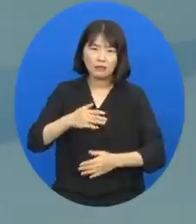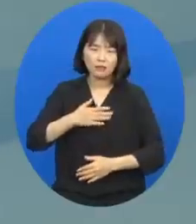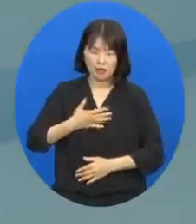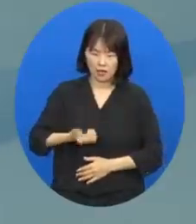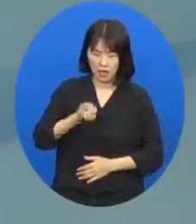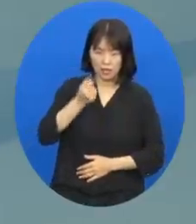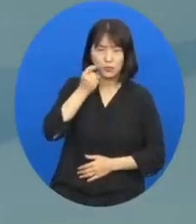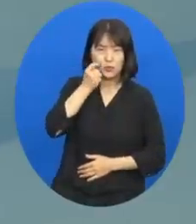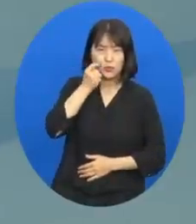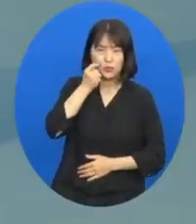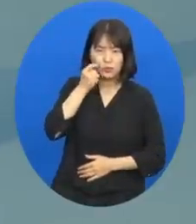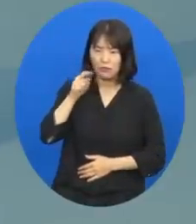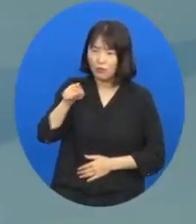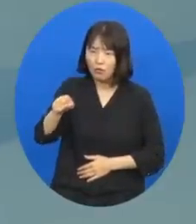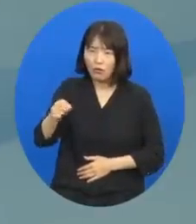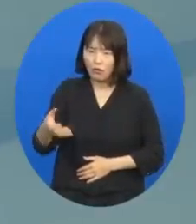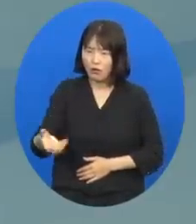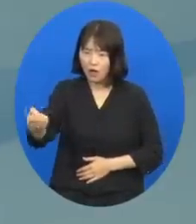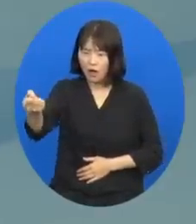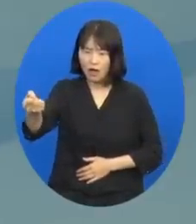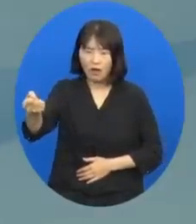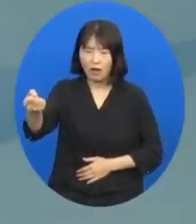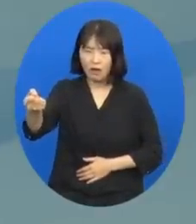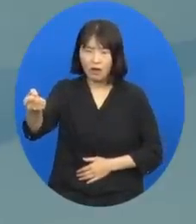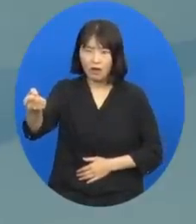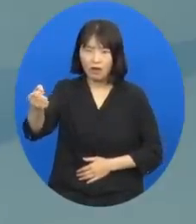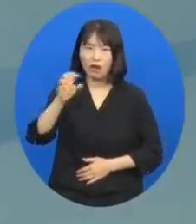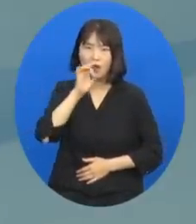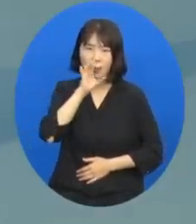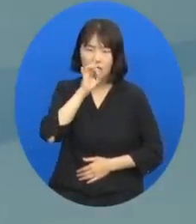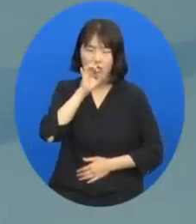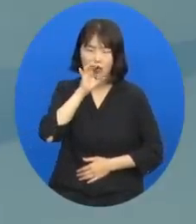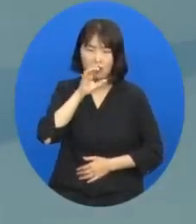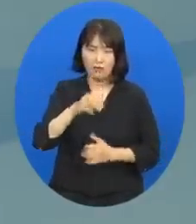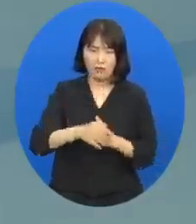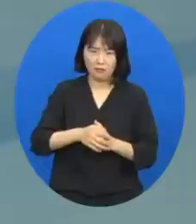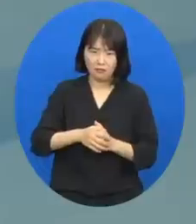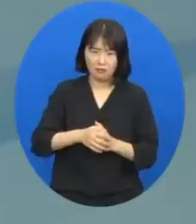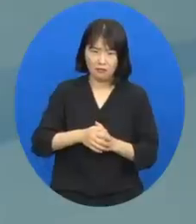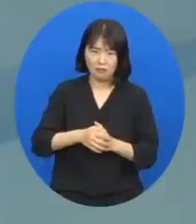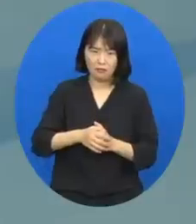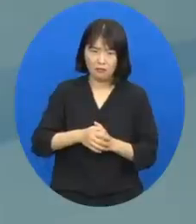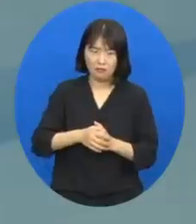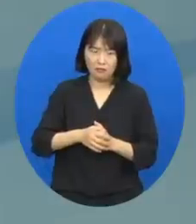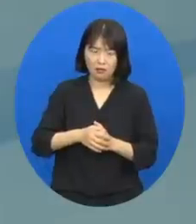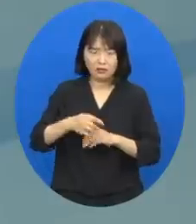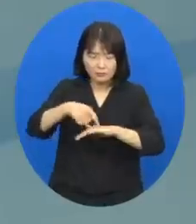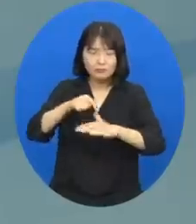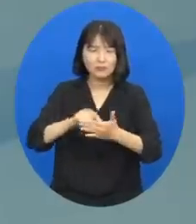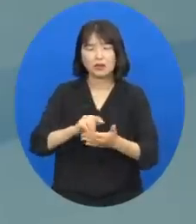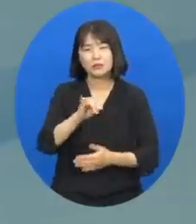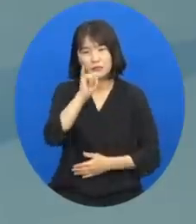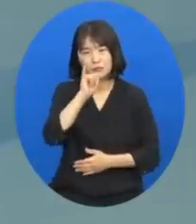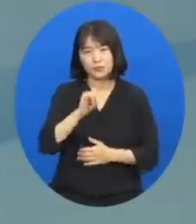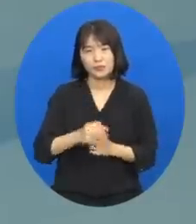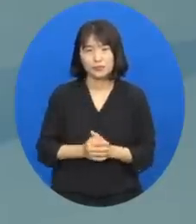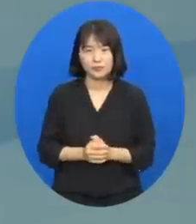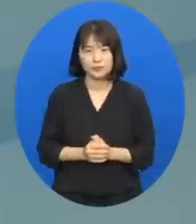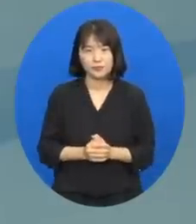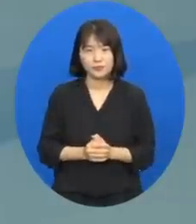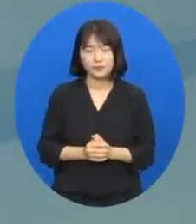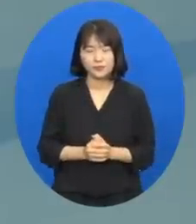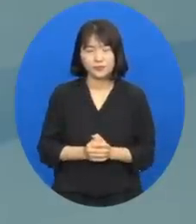못하면 넣어 또 갖지 않았으면 좋겠고 또한 자 안 되었으며 하는 그 마음이 있다는 것입니다